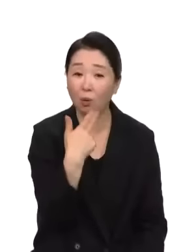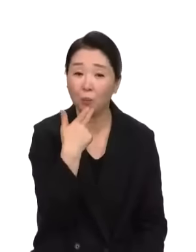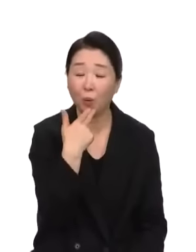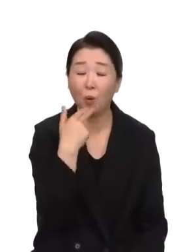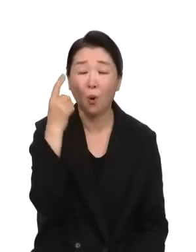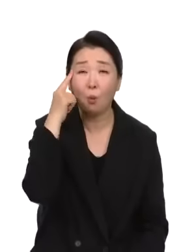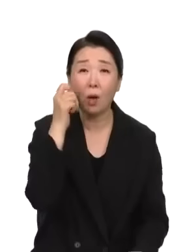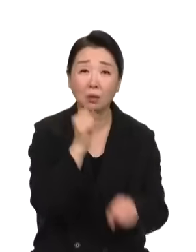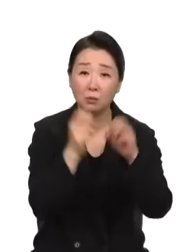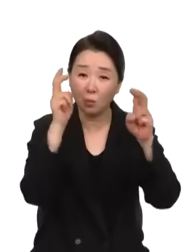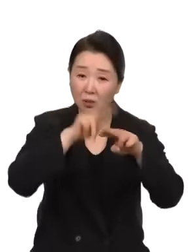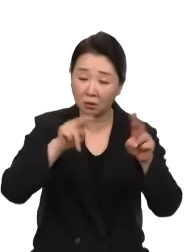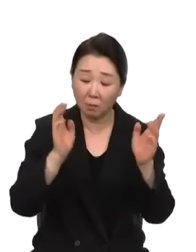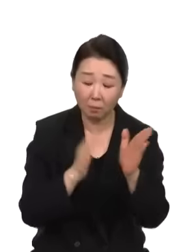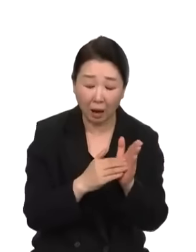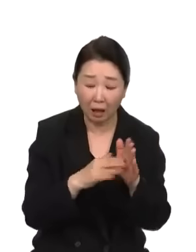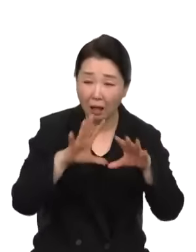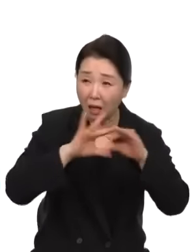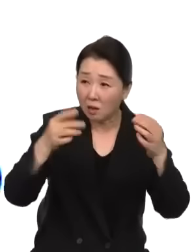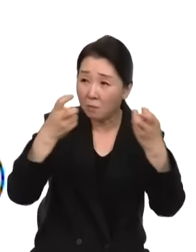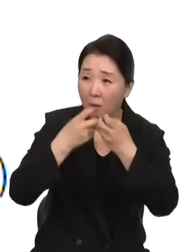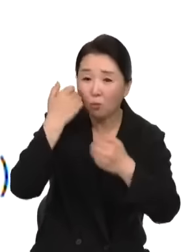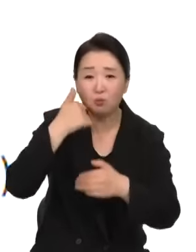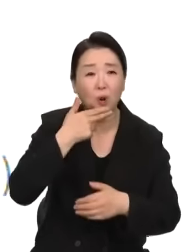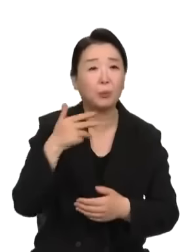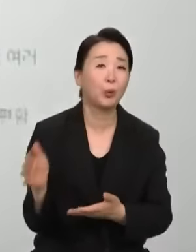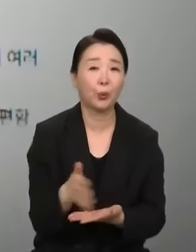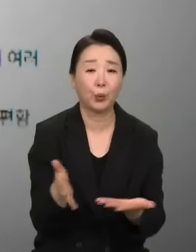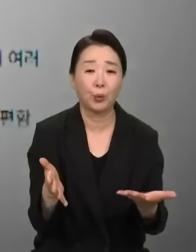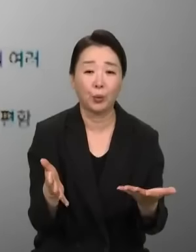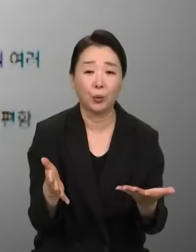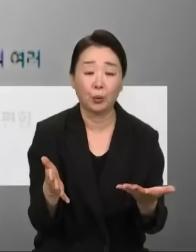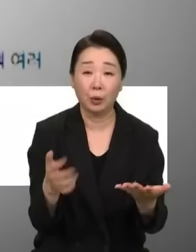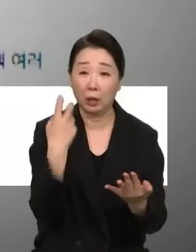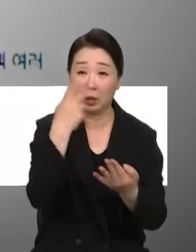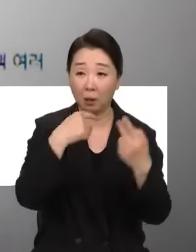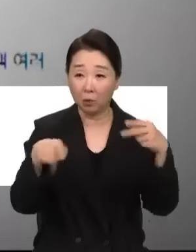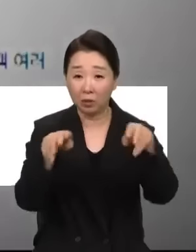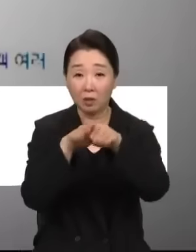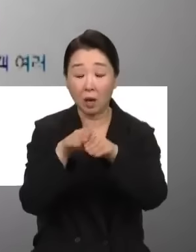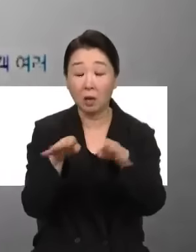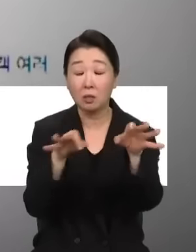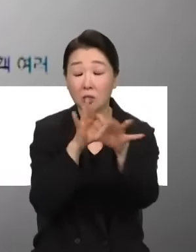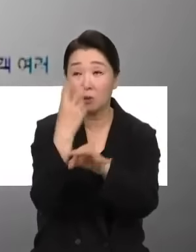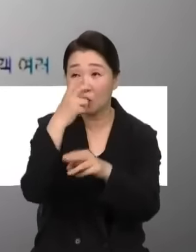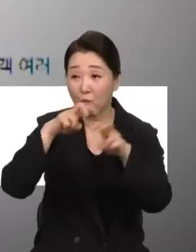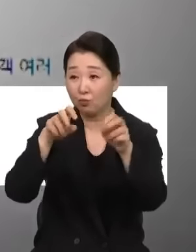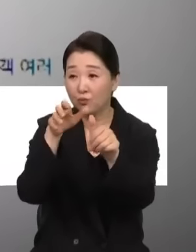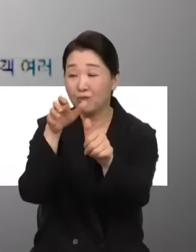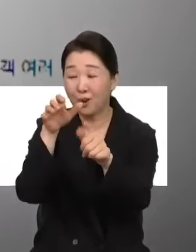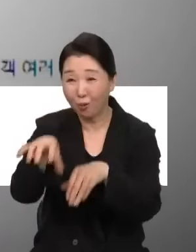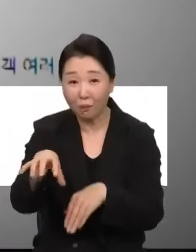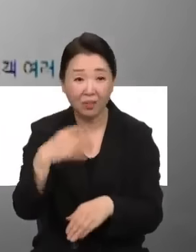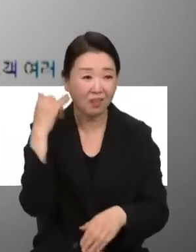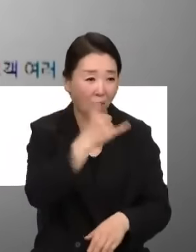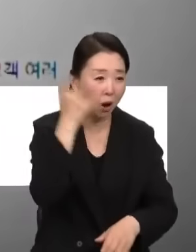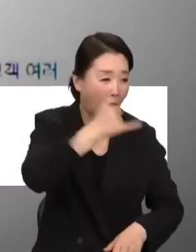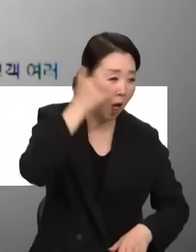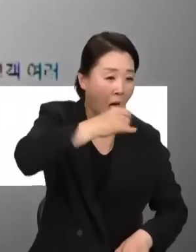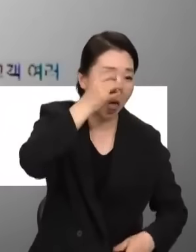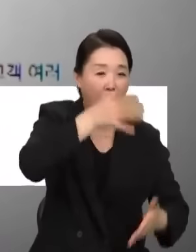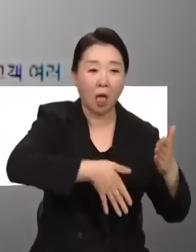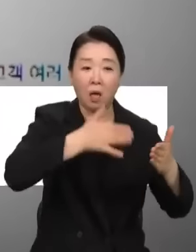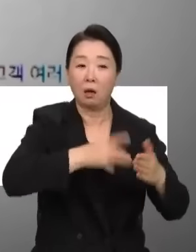다 퇴사해 대응할 인력도 없는 상황입니다 감독 기관인 금융정보 분석원이 연락을 해도 연락을 받지